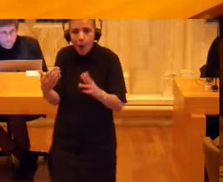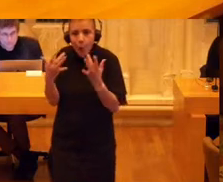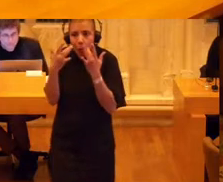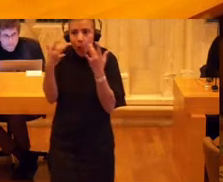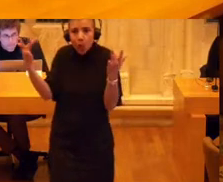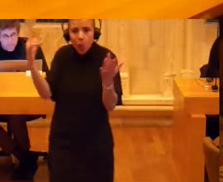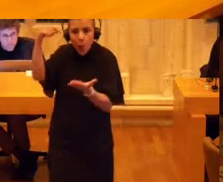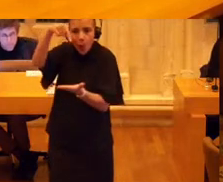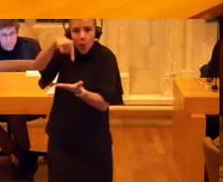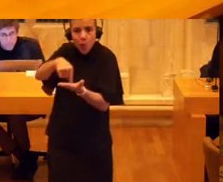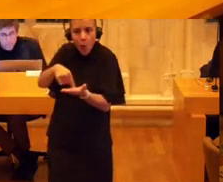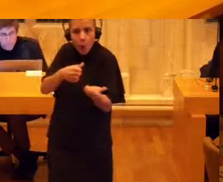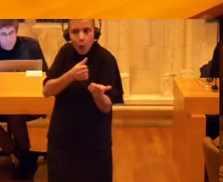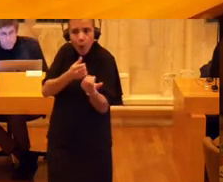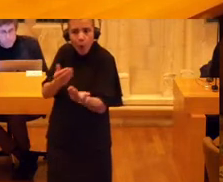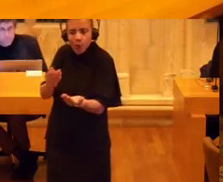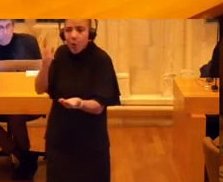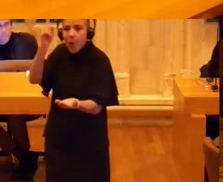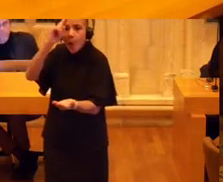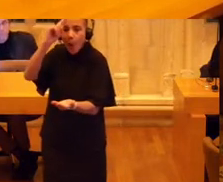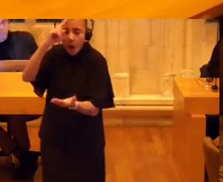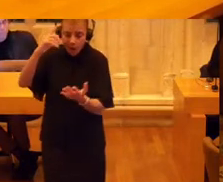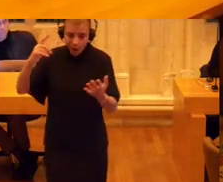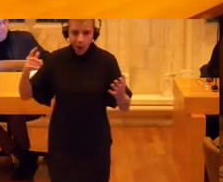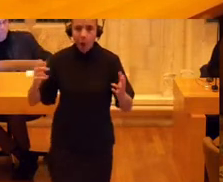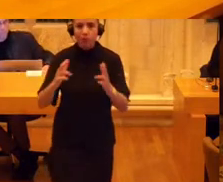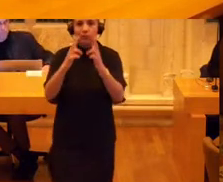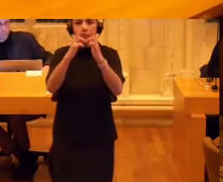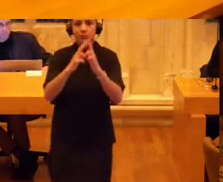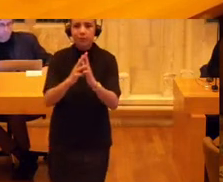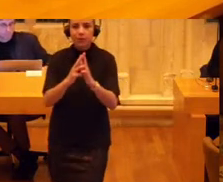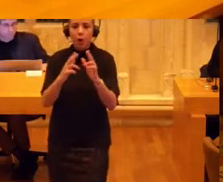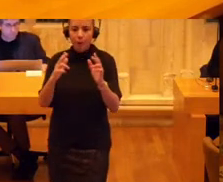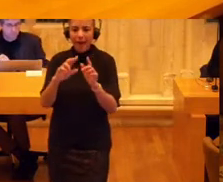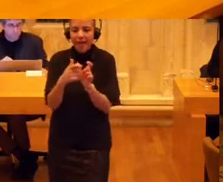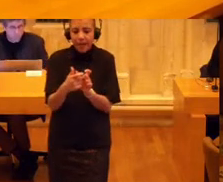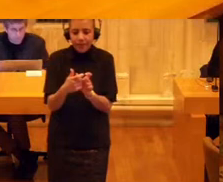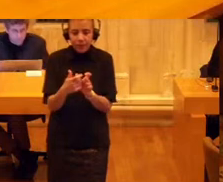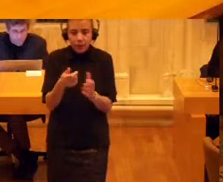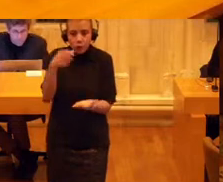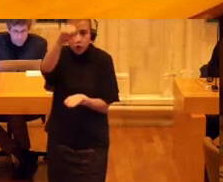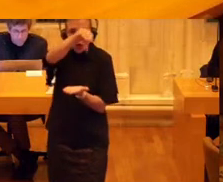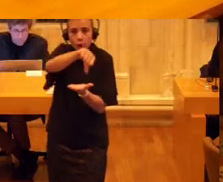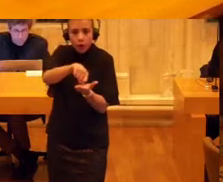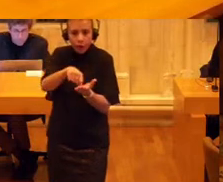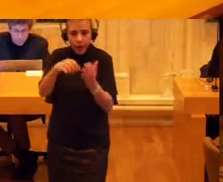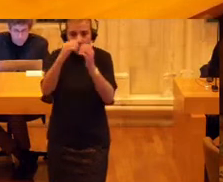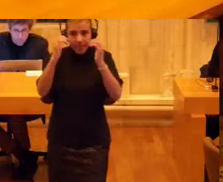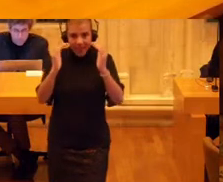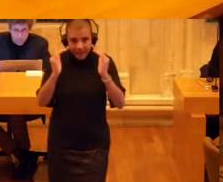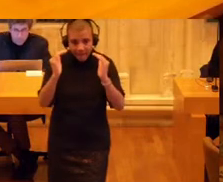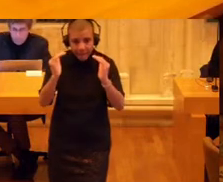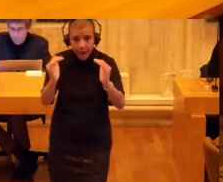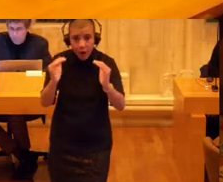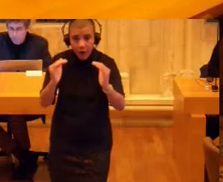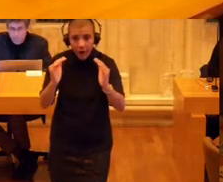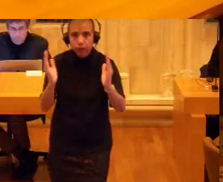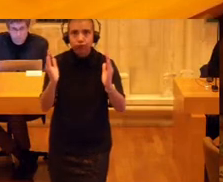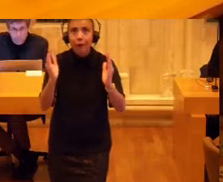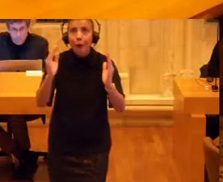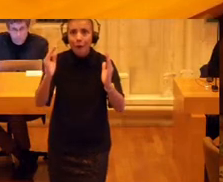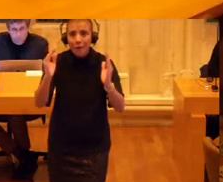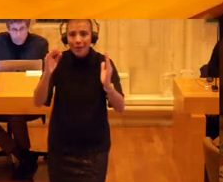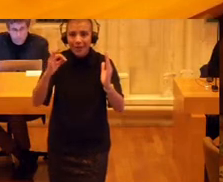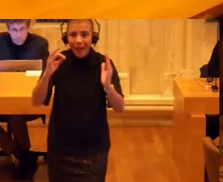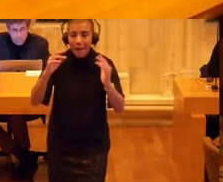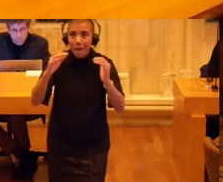dit, l'abside, le chœur, la croisée du transept est couverte. Il y a un lieu abrité en centre-ville qui peut